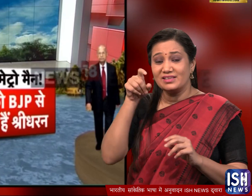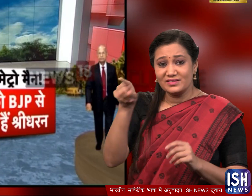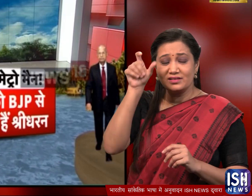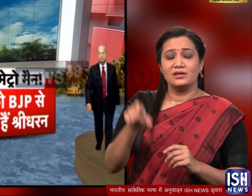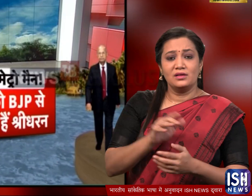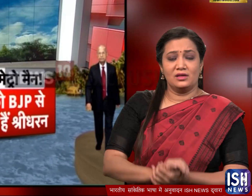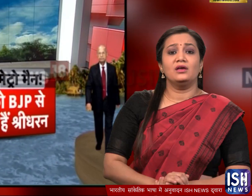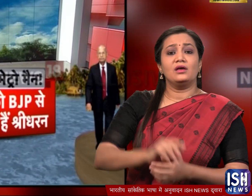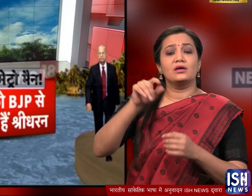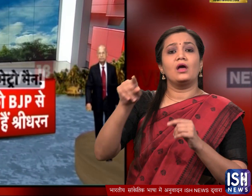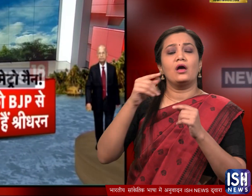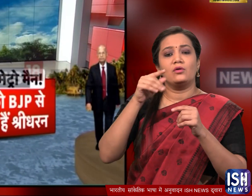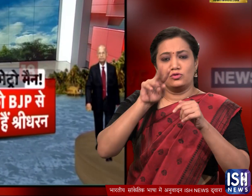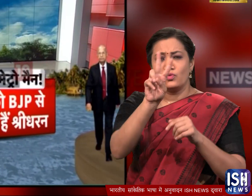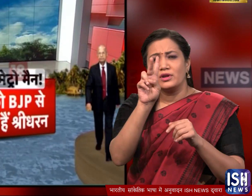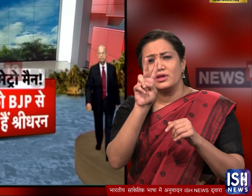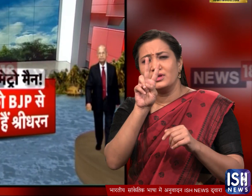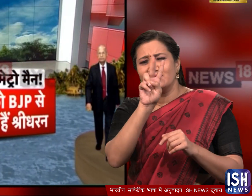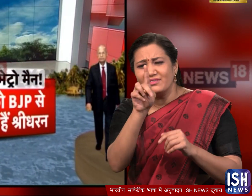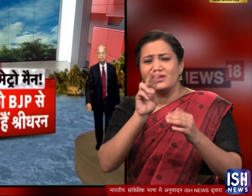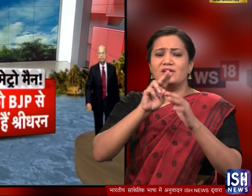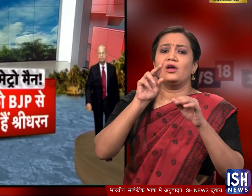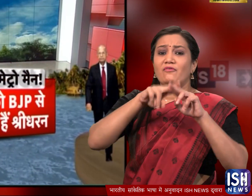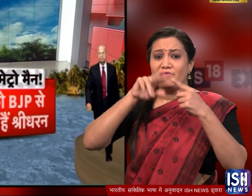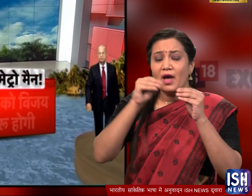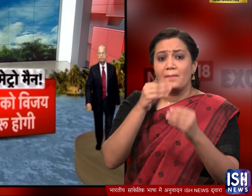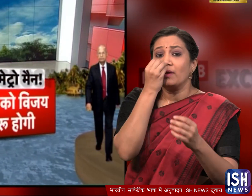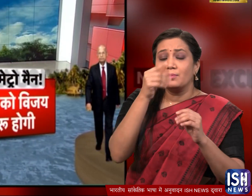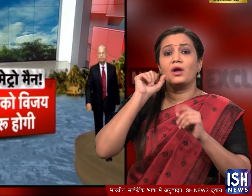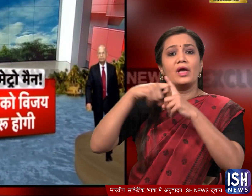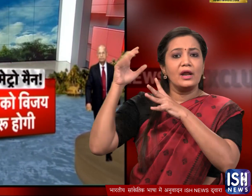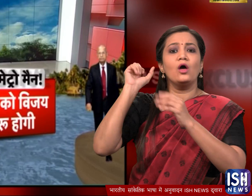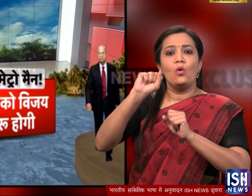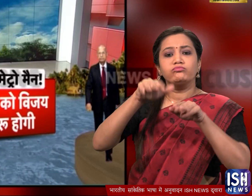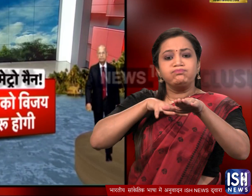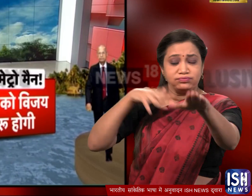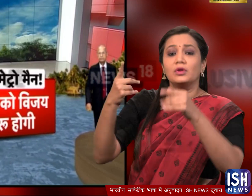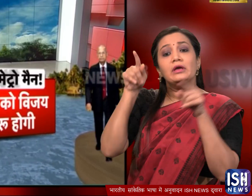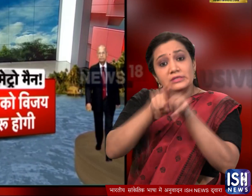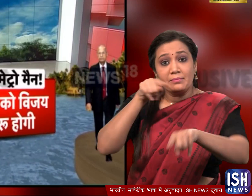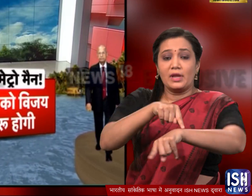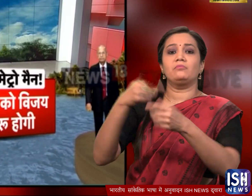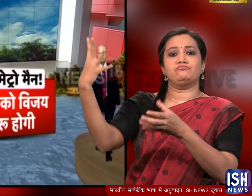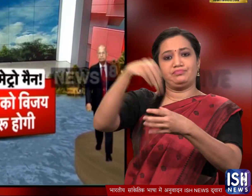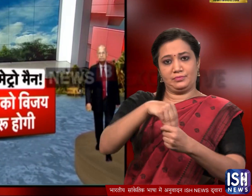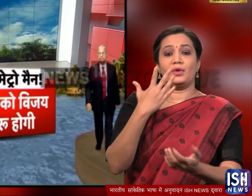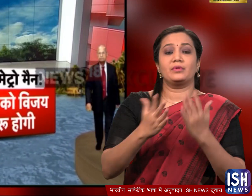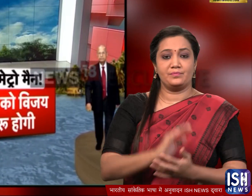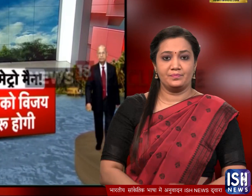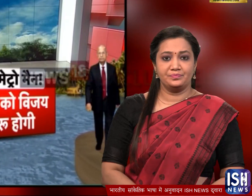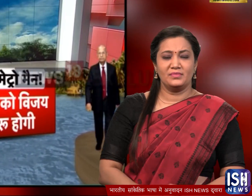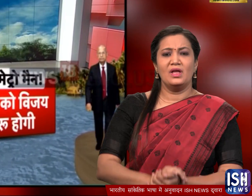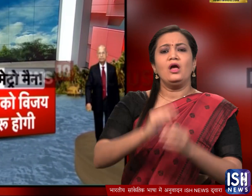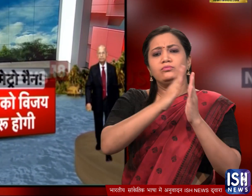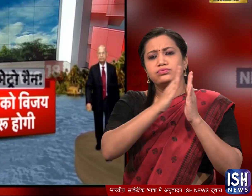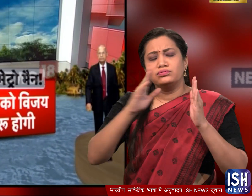के श्रीधरन 21 फरवरी को पार्टी का दामन थाम सकते हैं, क्योंकि 21 फरवरी को ही बीजेपी केरल में अपनी विजय यात्रा की शुरुआत करेगी,